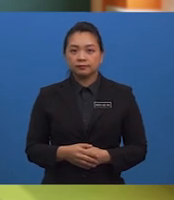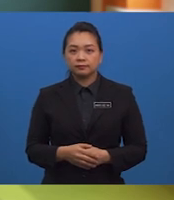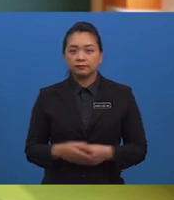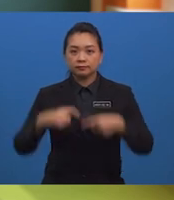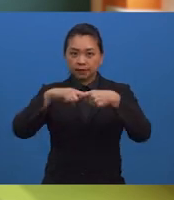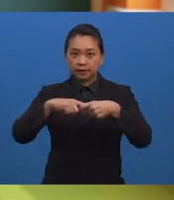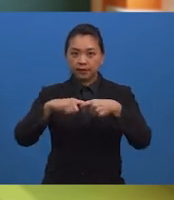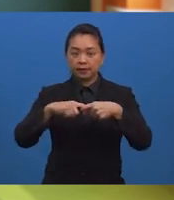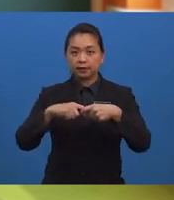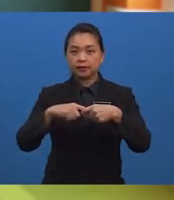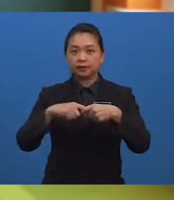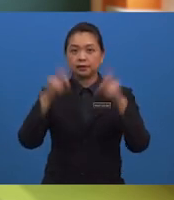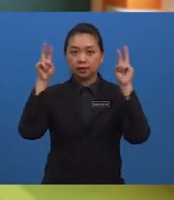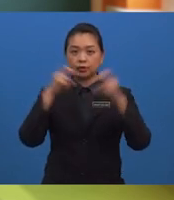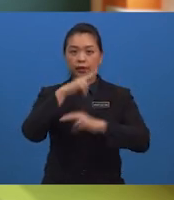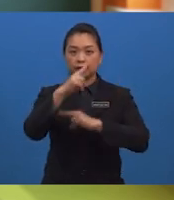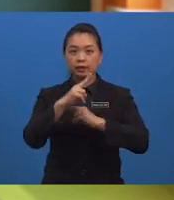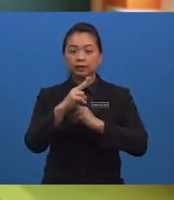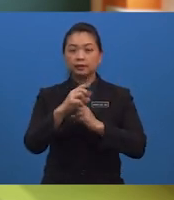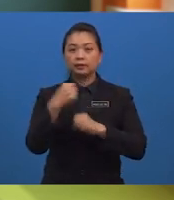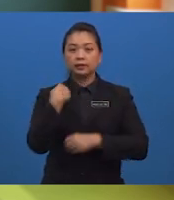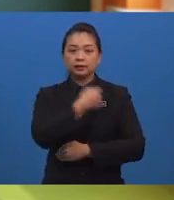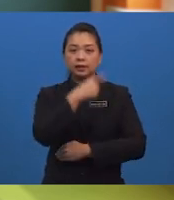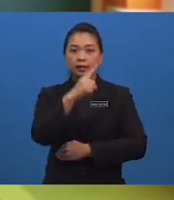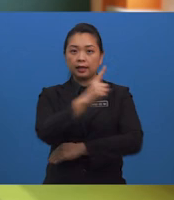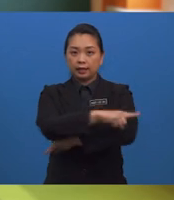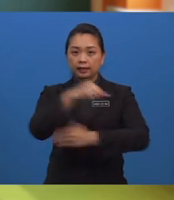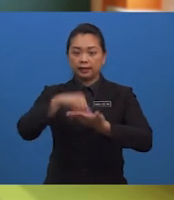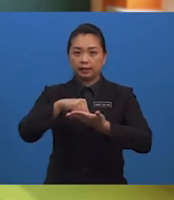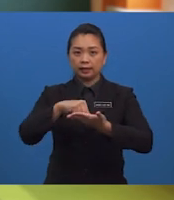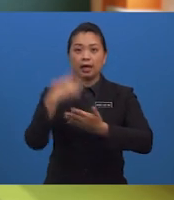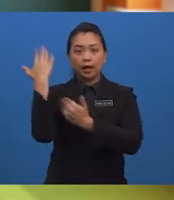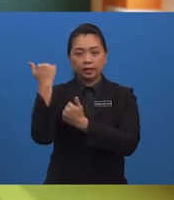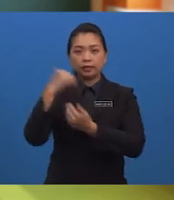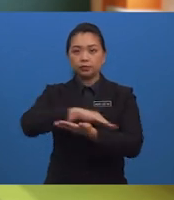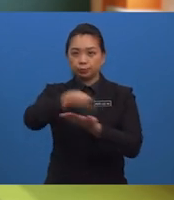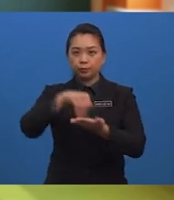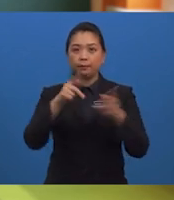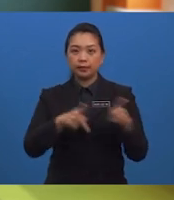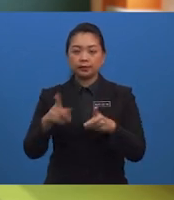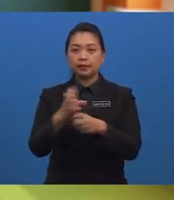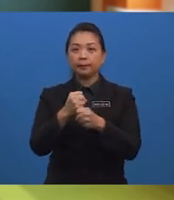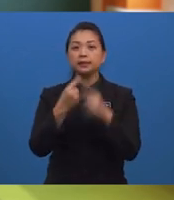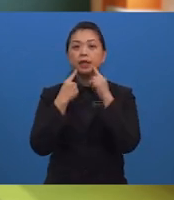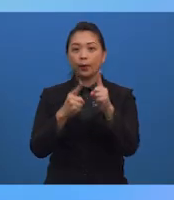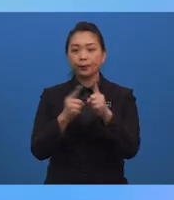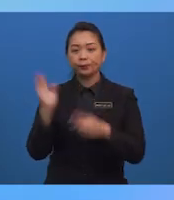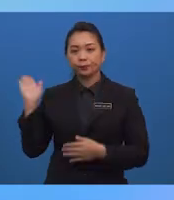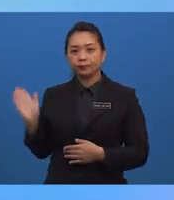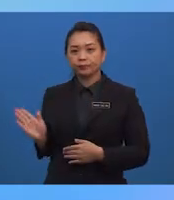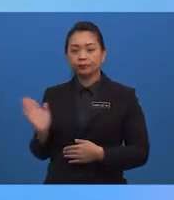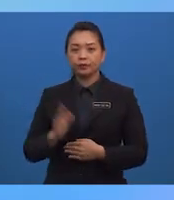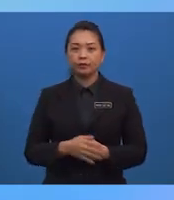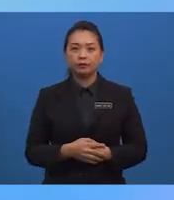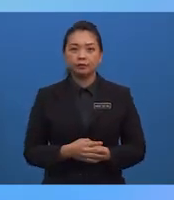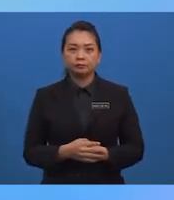yang kita pelajari tadi. Diharap pelajar sekalian dapat menjawab soalan tersebut. Baik,